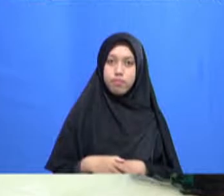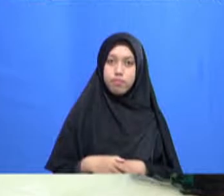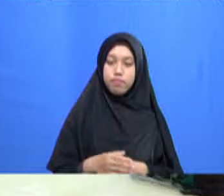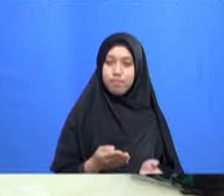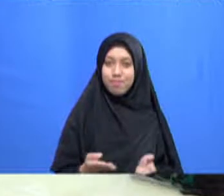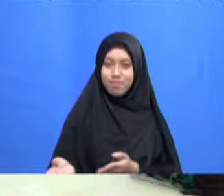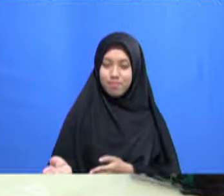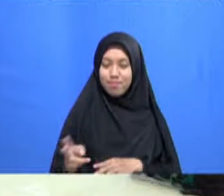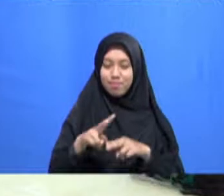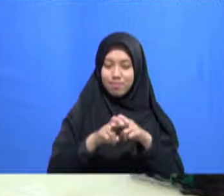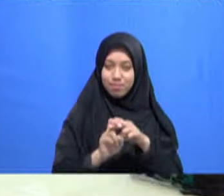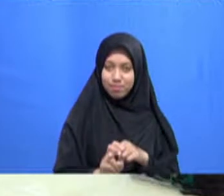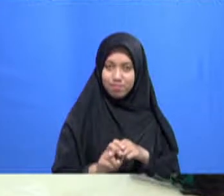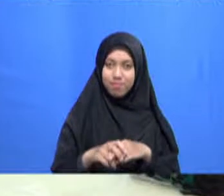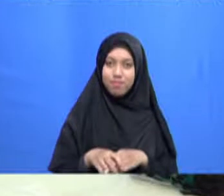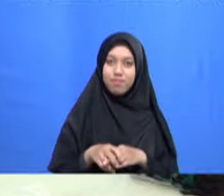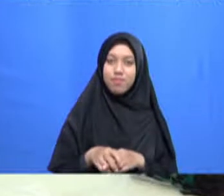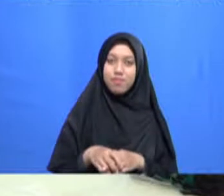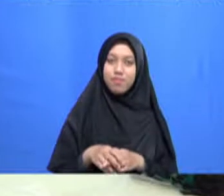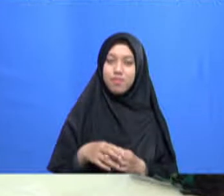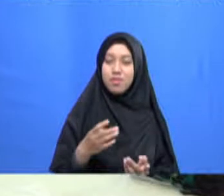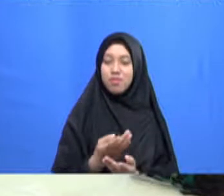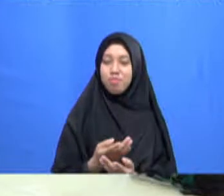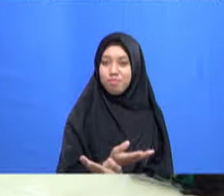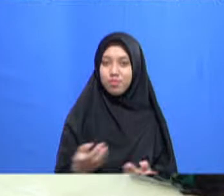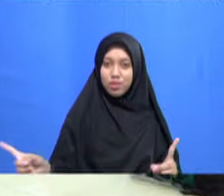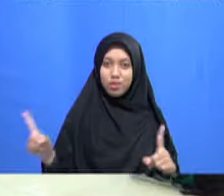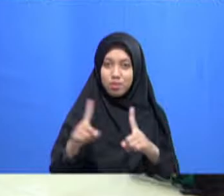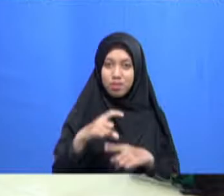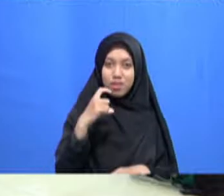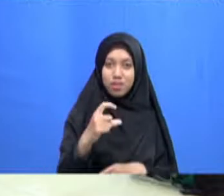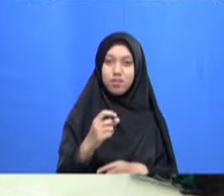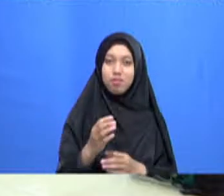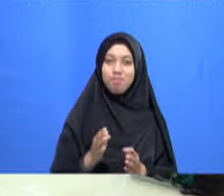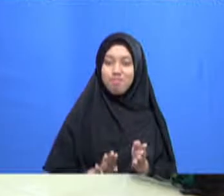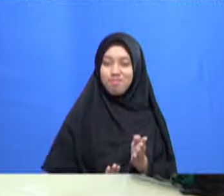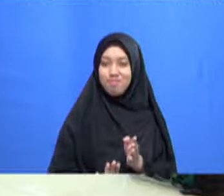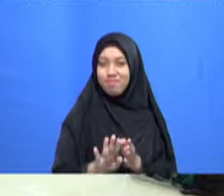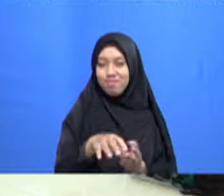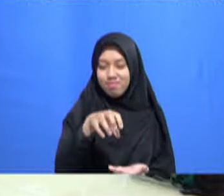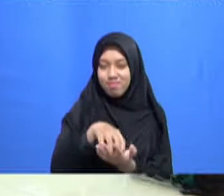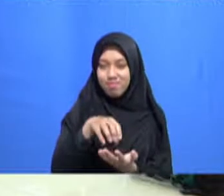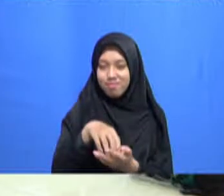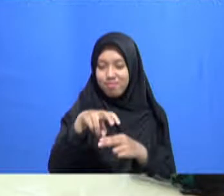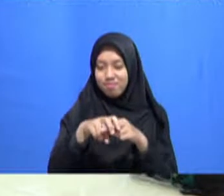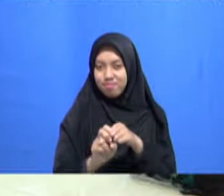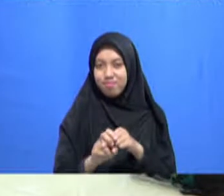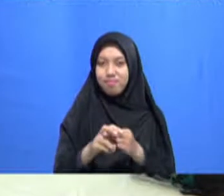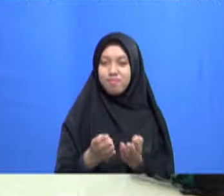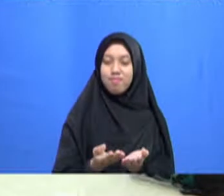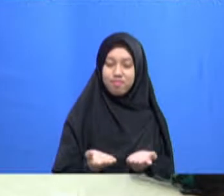Hadirin, kami silakan duduk kembali dan seluruh paslon yang berada di atas panggung kami persilakan untuk menempati kursi yang telah tersedia di atas